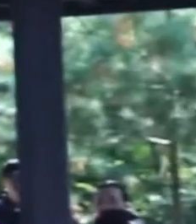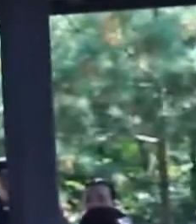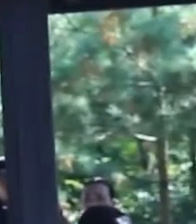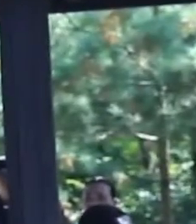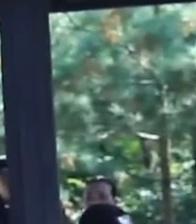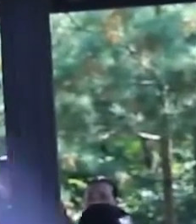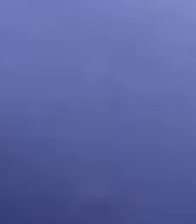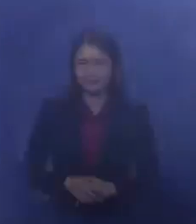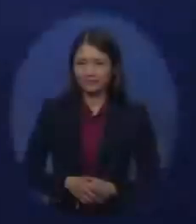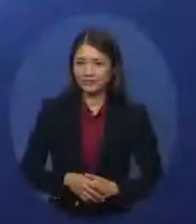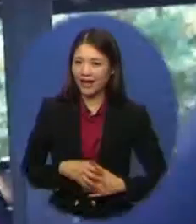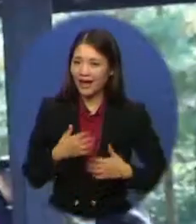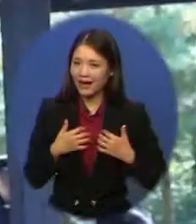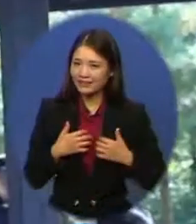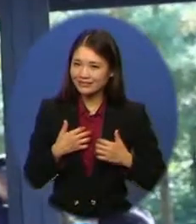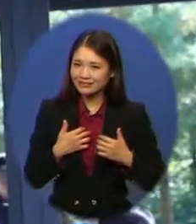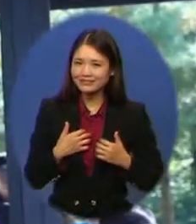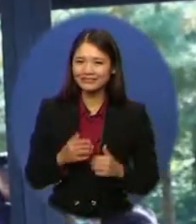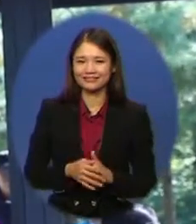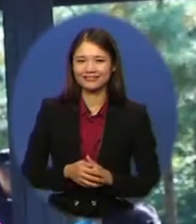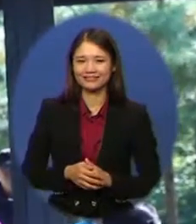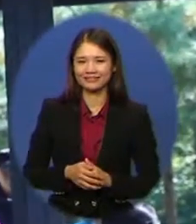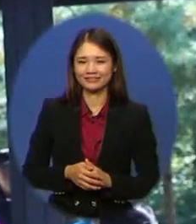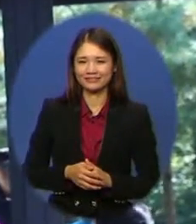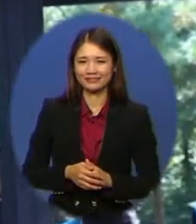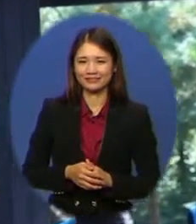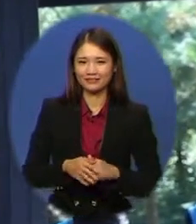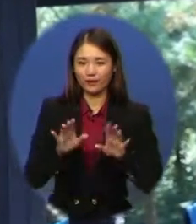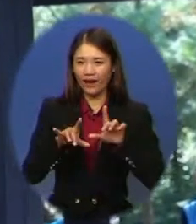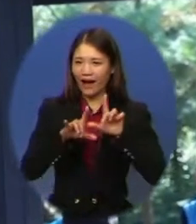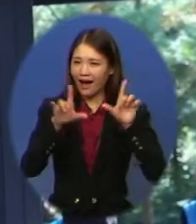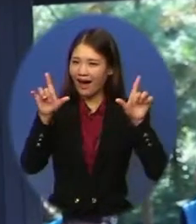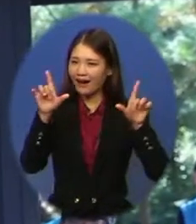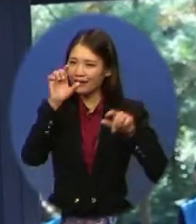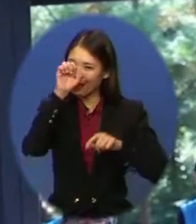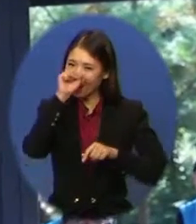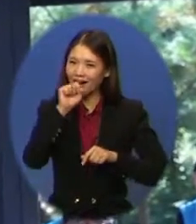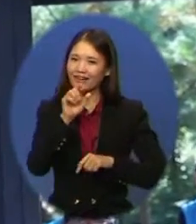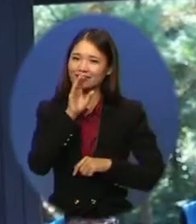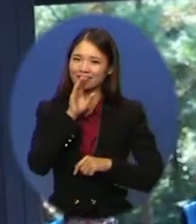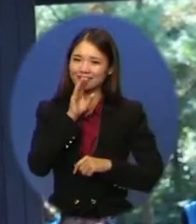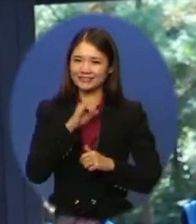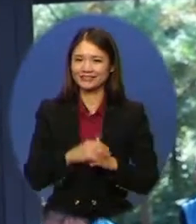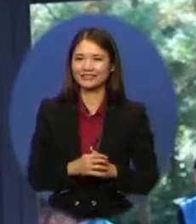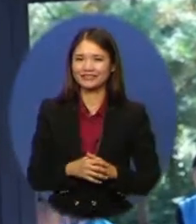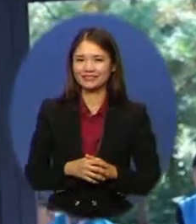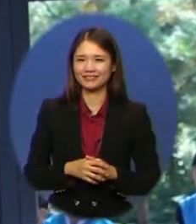네, 여러분 반갑습니다. 네, 오늘 날씨가 아주 좋죠. 네, 오늘